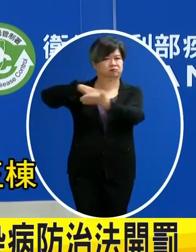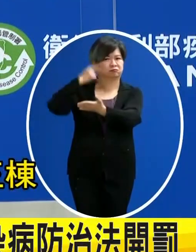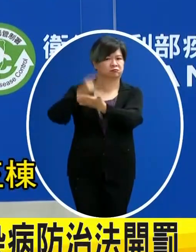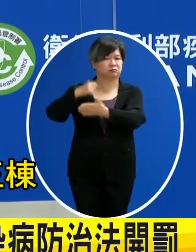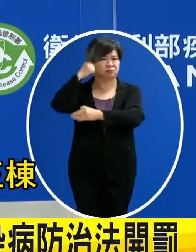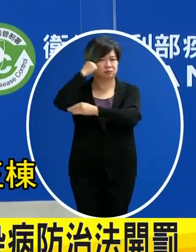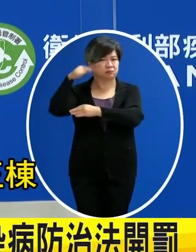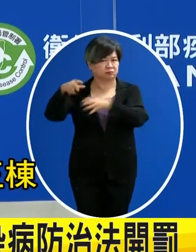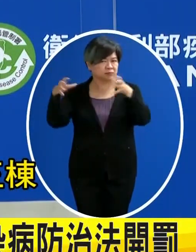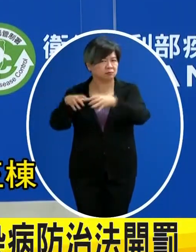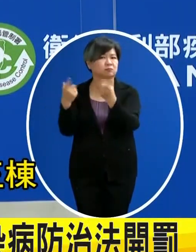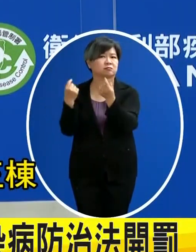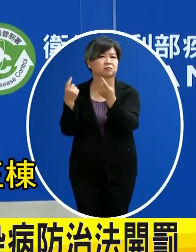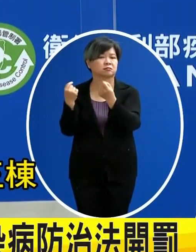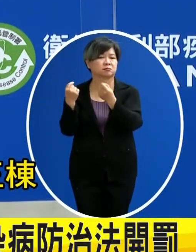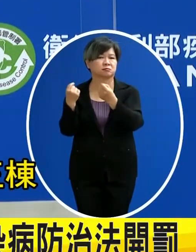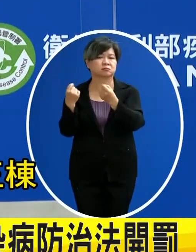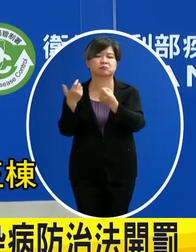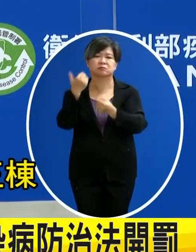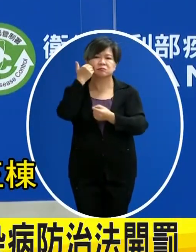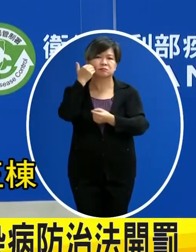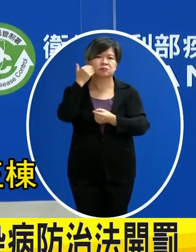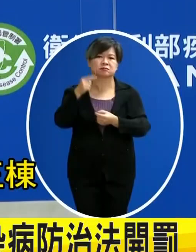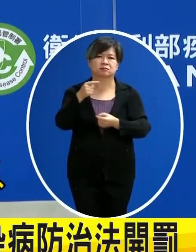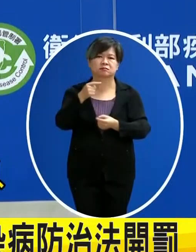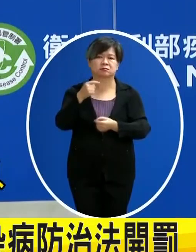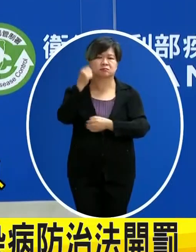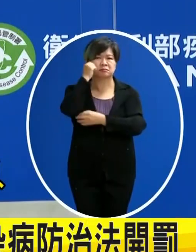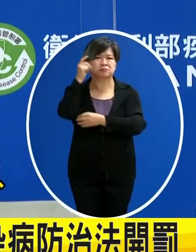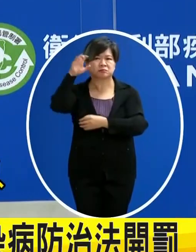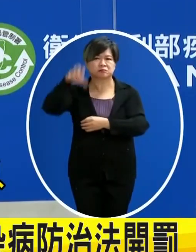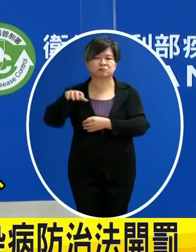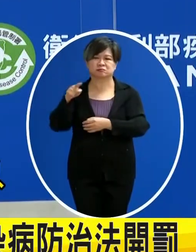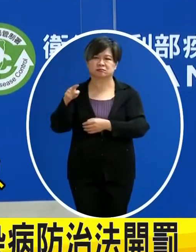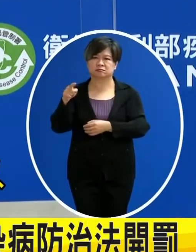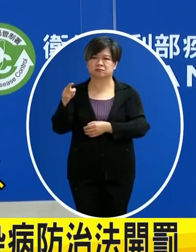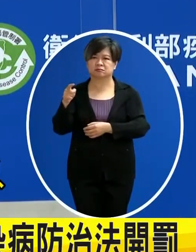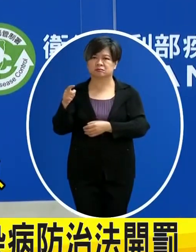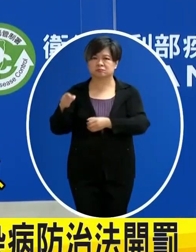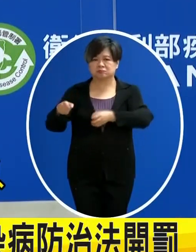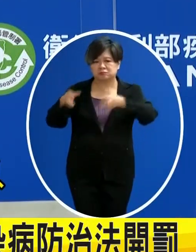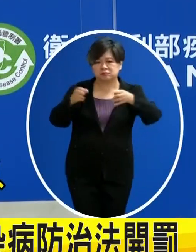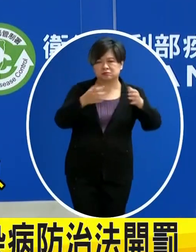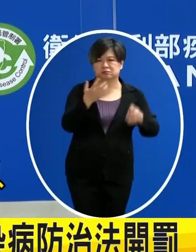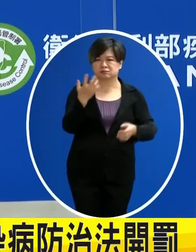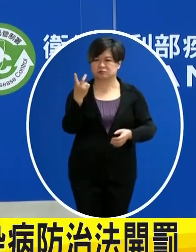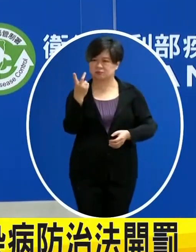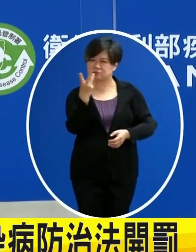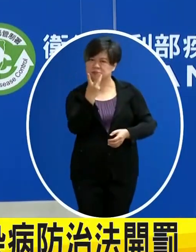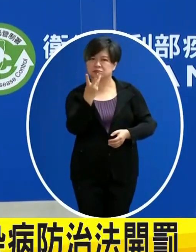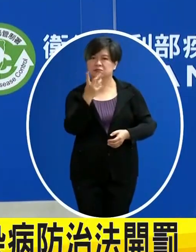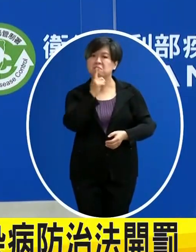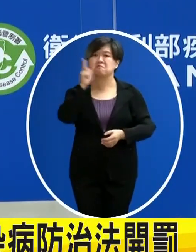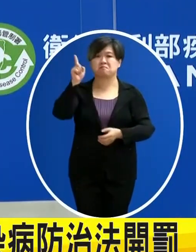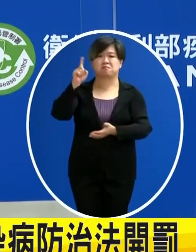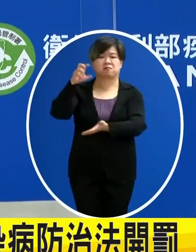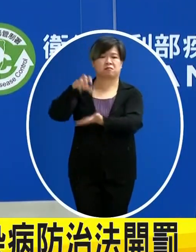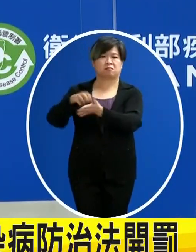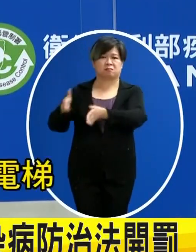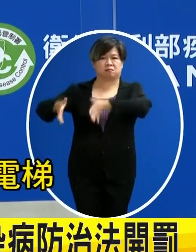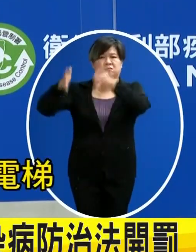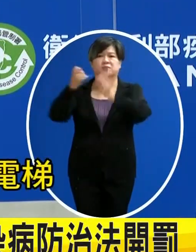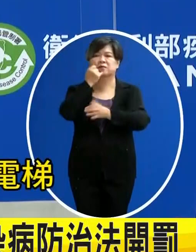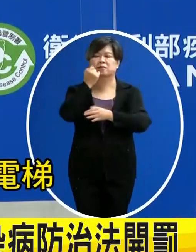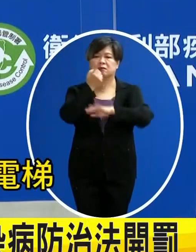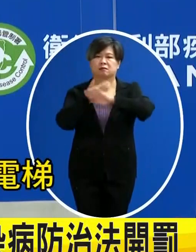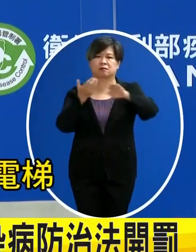是。好、哦、那另外就是说，如果这旅社有2-3栋，那其中的独立一栋也可以。那另外就是分